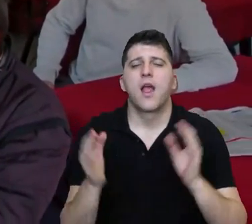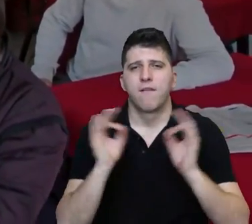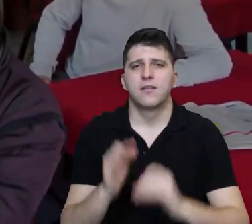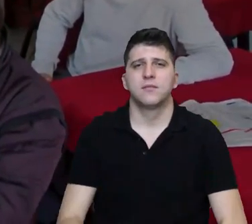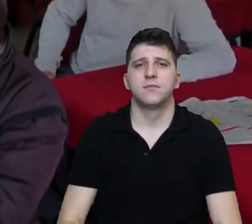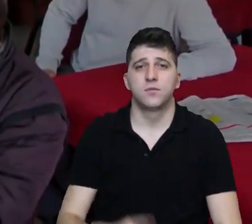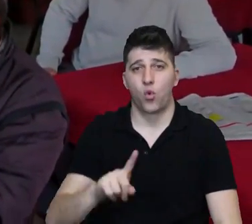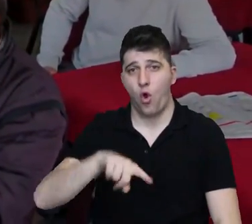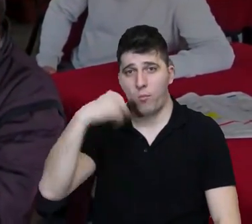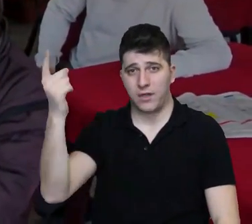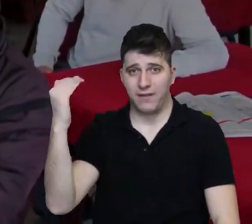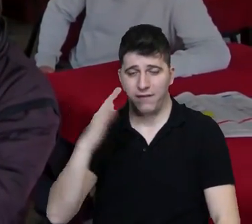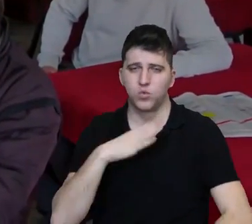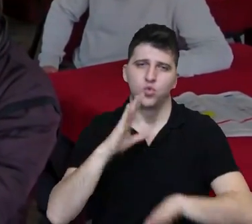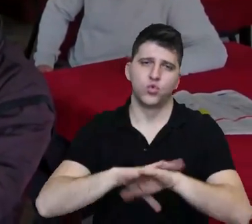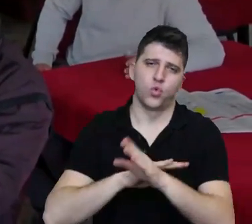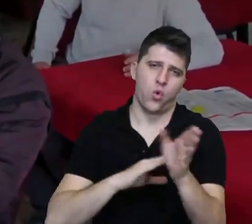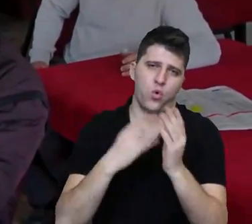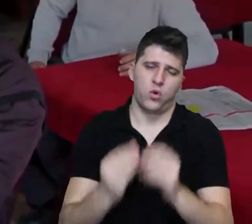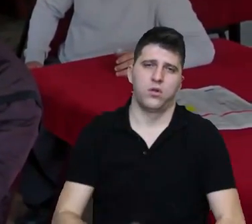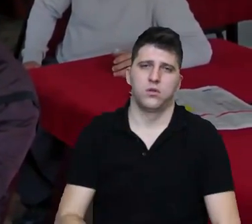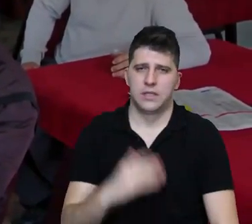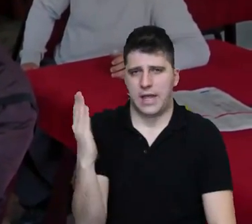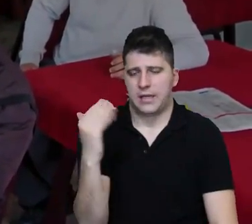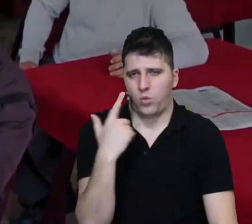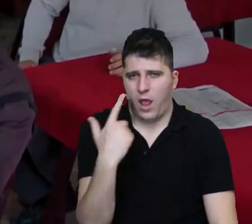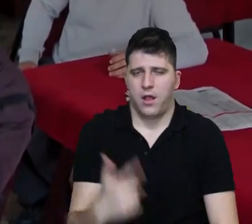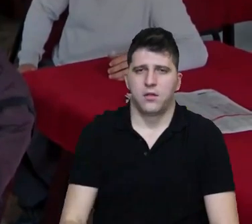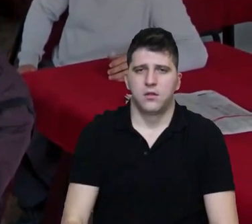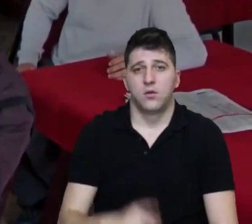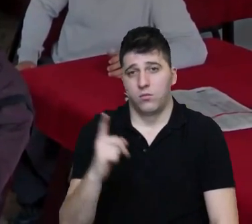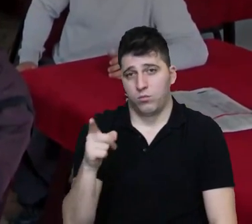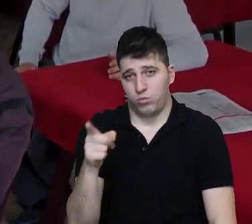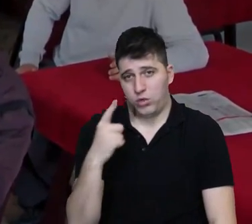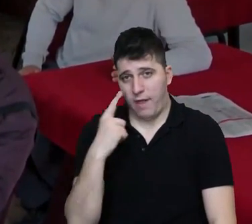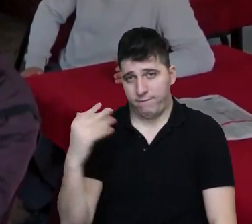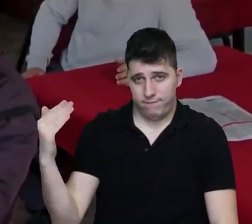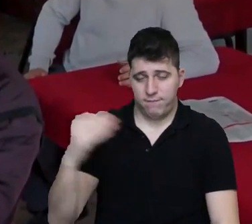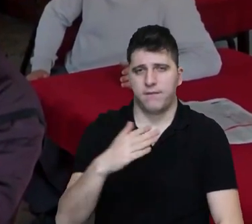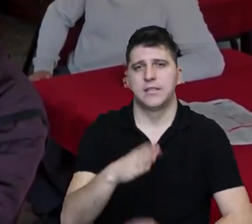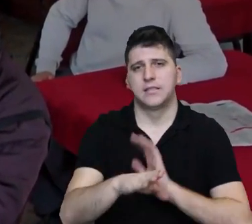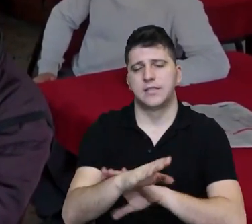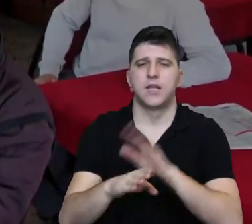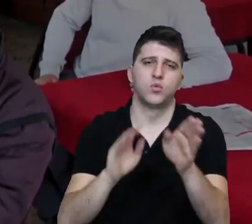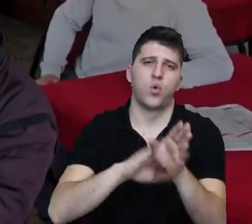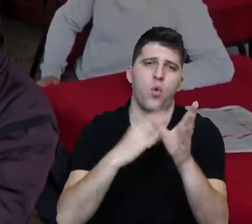Öbür taraftan gelirseniz de solda oluyor. Gelirken çantaları toparladılar. Bu taraftan geldiğinizde gelirken sağda giderken tamam, solda oluyor. Deli